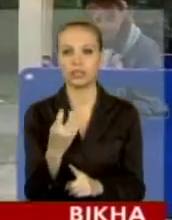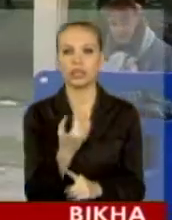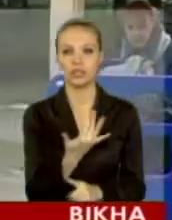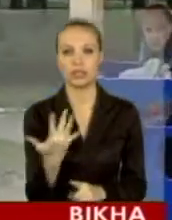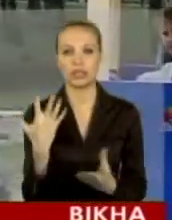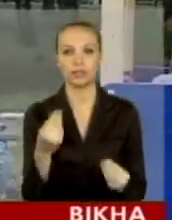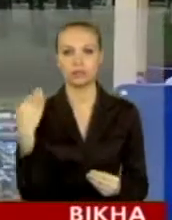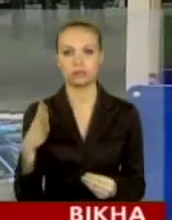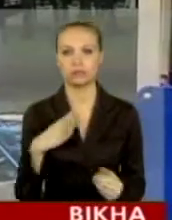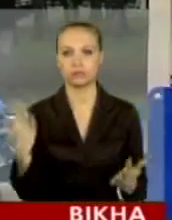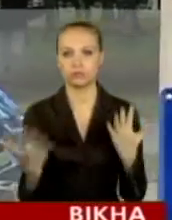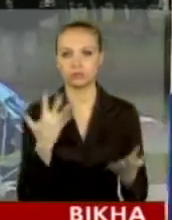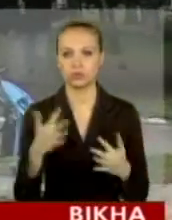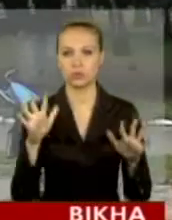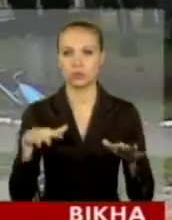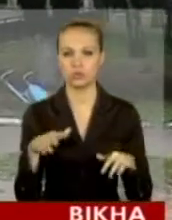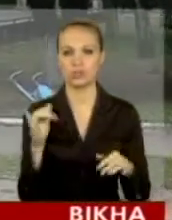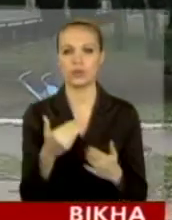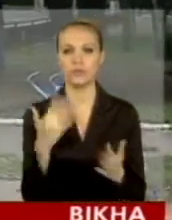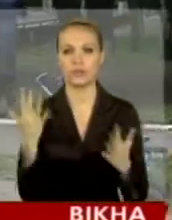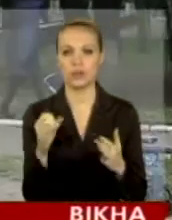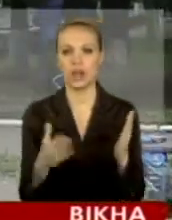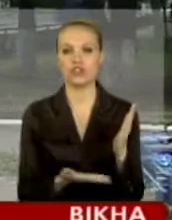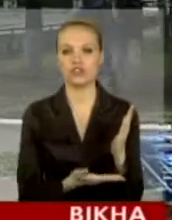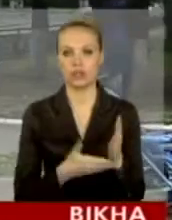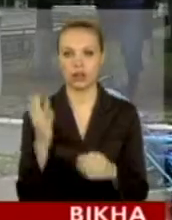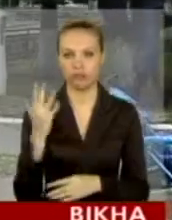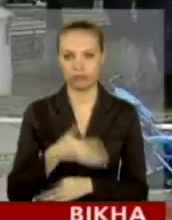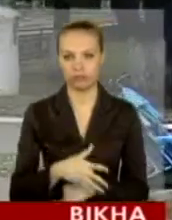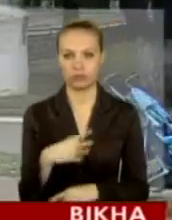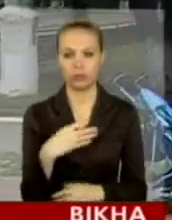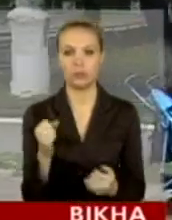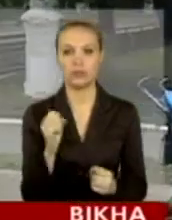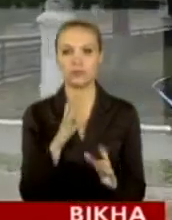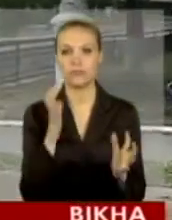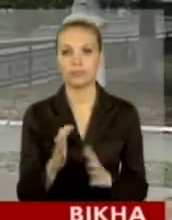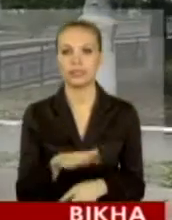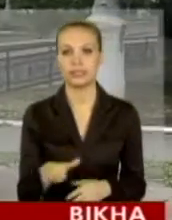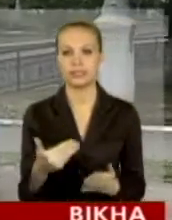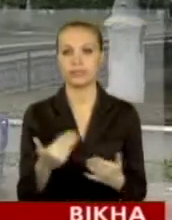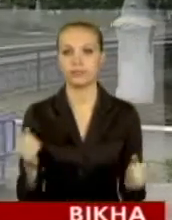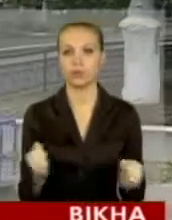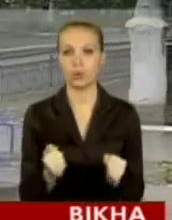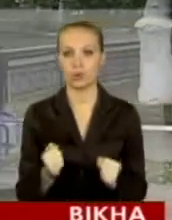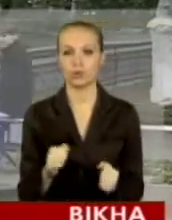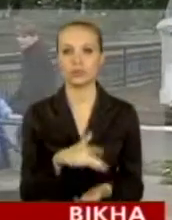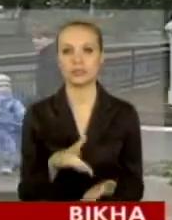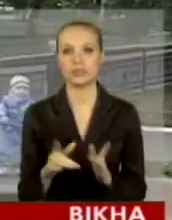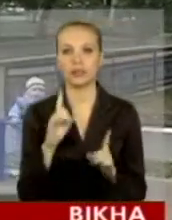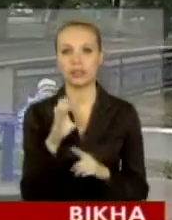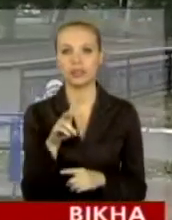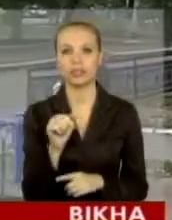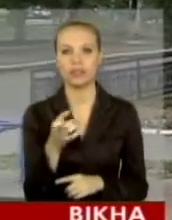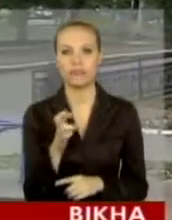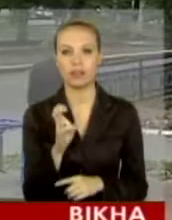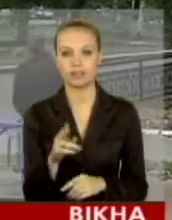день тому тут хурдилило, дощило, і від відру аж дерева до землі гнулися. Аби вберегти дітей від холоду, міська влада Слов'янська